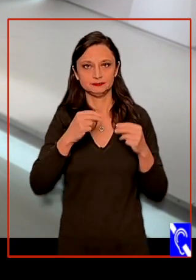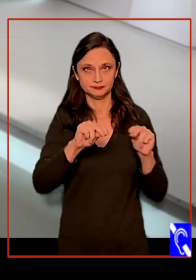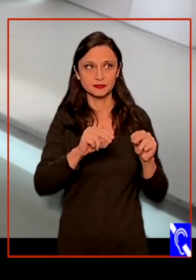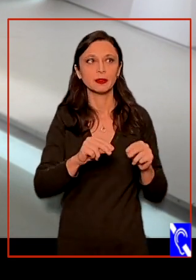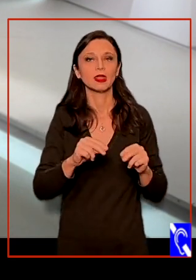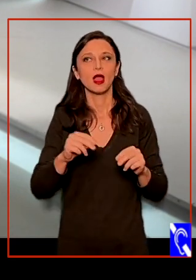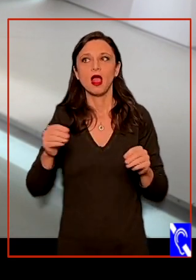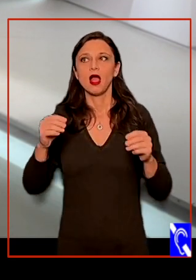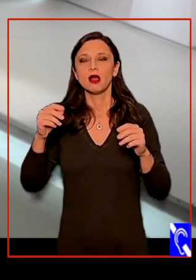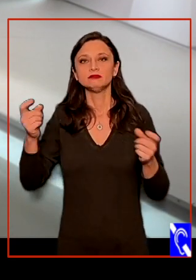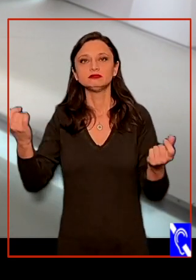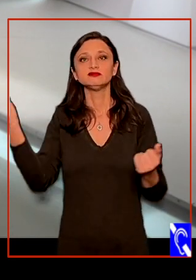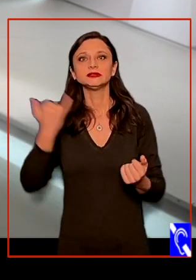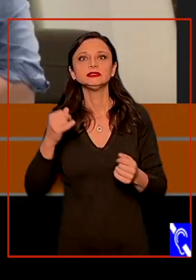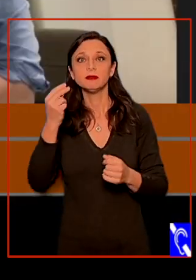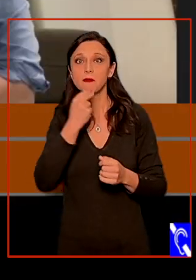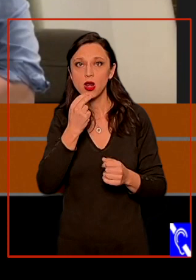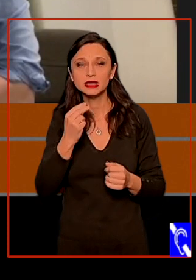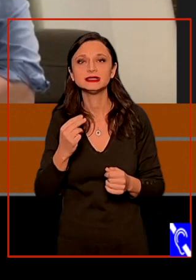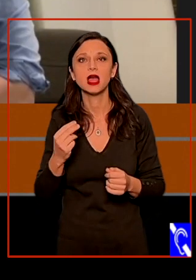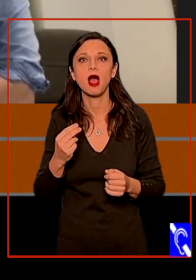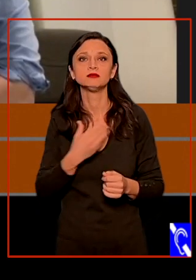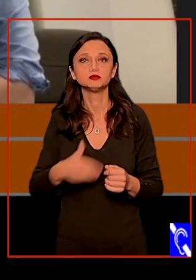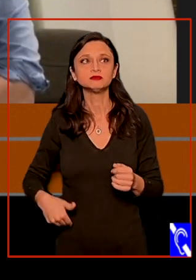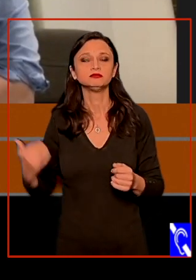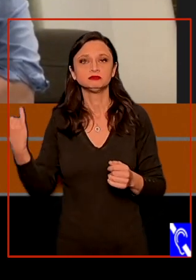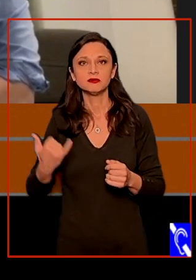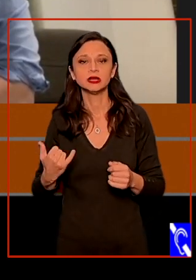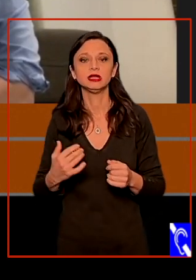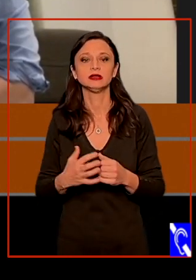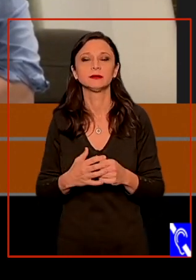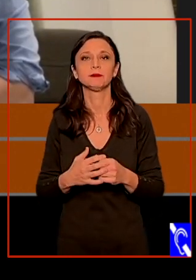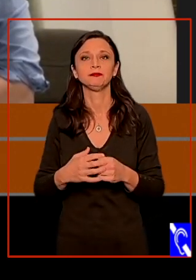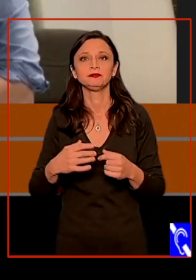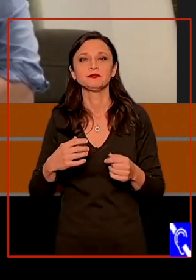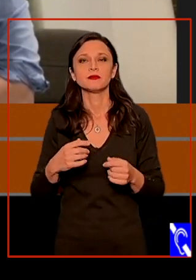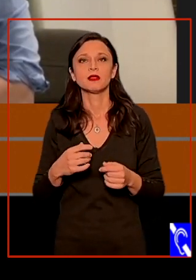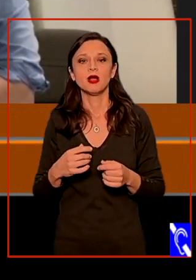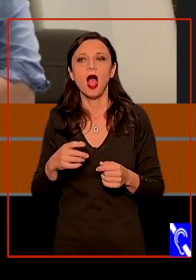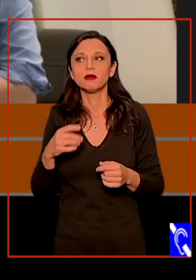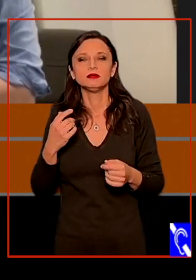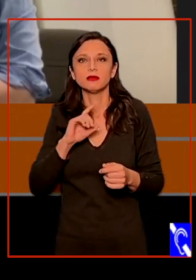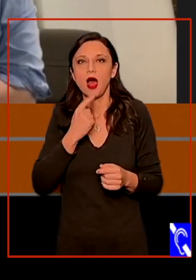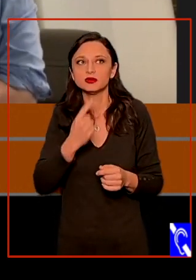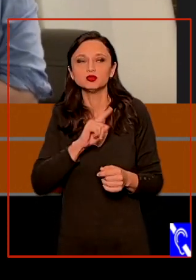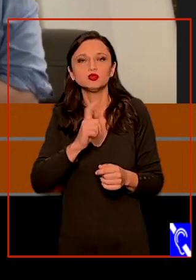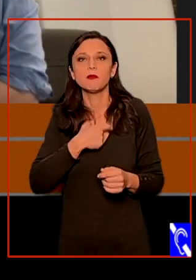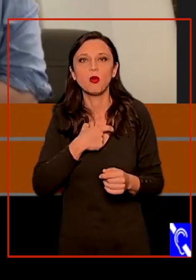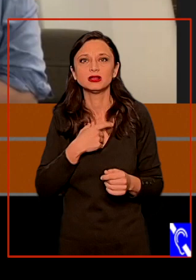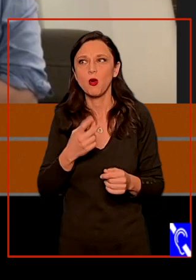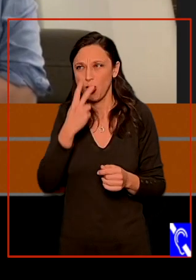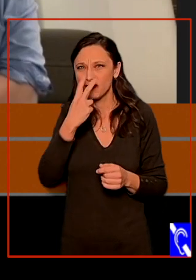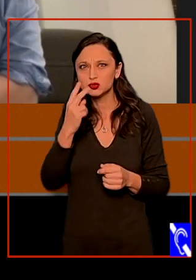de jurnaliști, de toată presa, practic, poliția Ilfov, dom'le, ce se întâmplă acolo totuși? Că nu se poate, acolo erau niște oameni